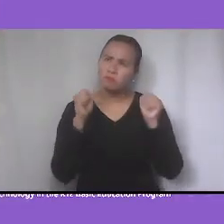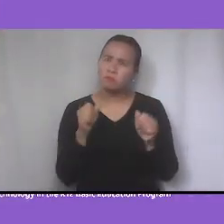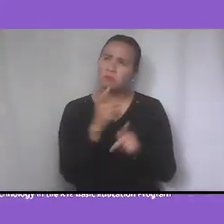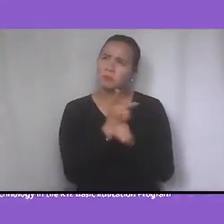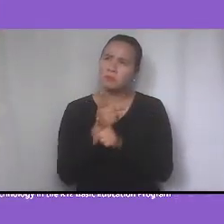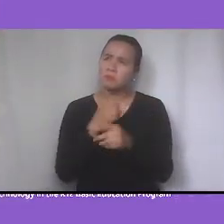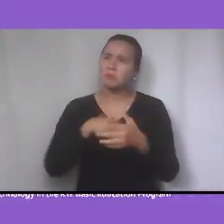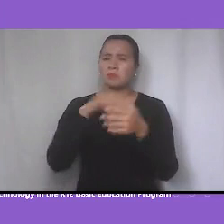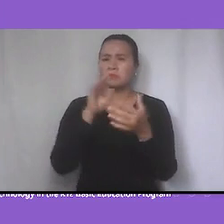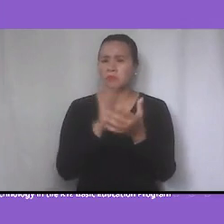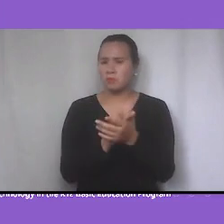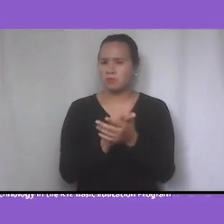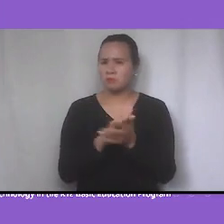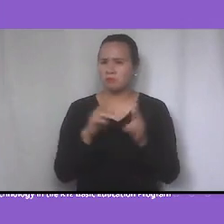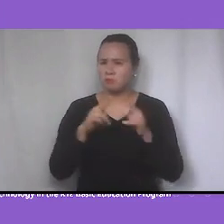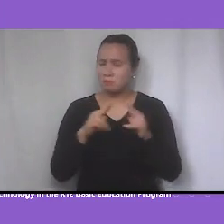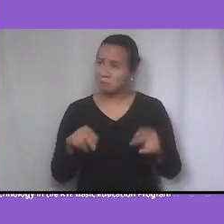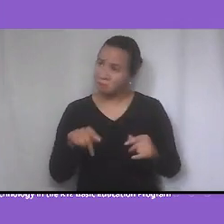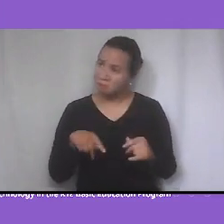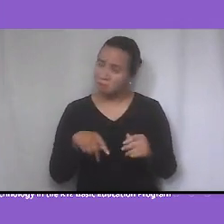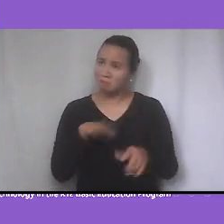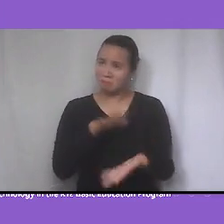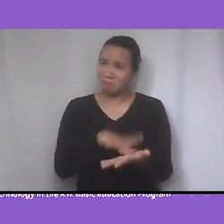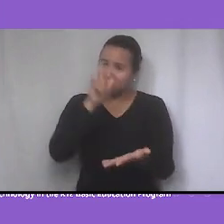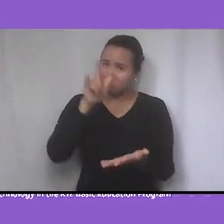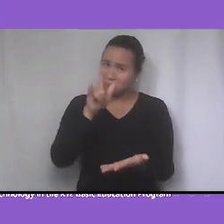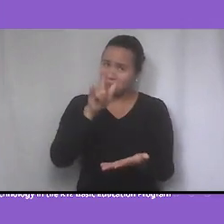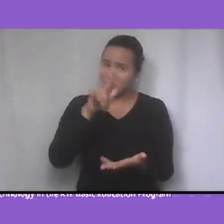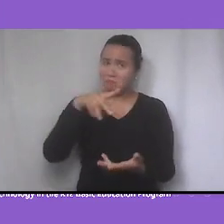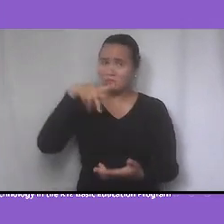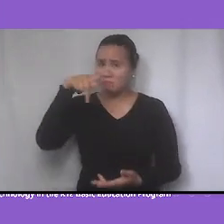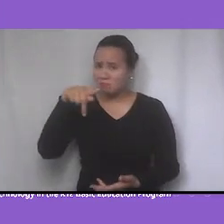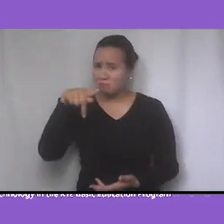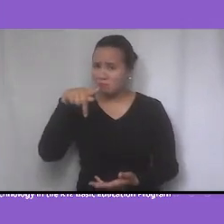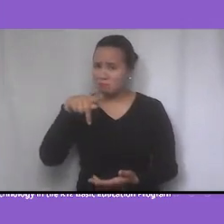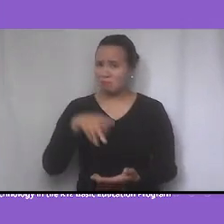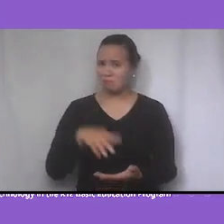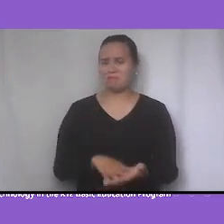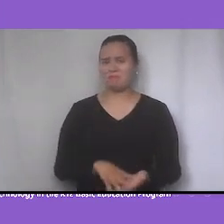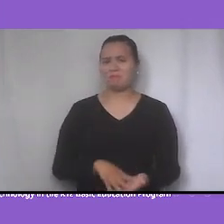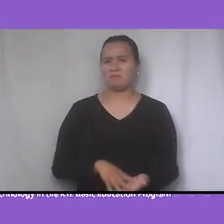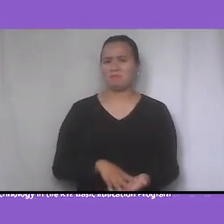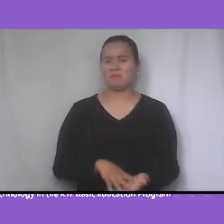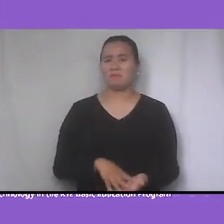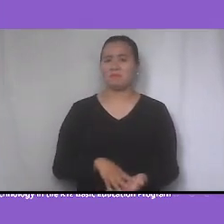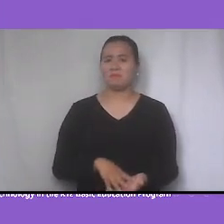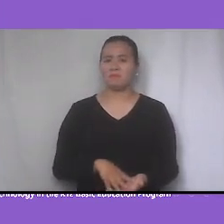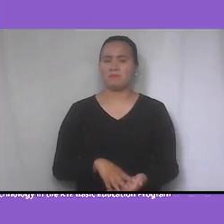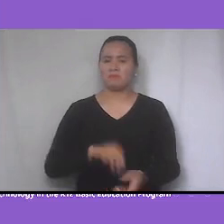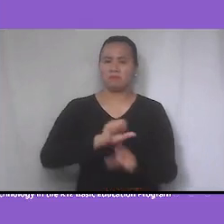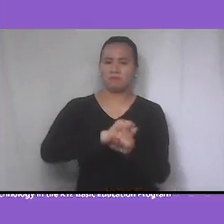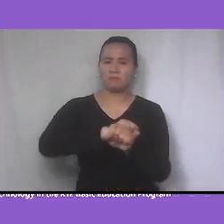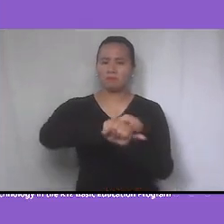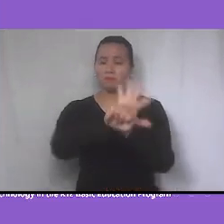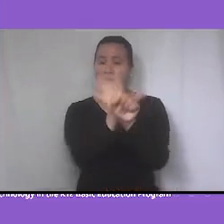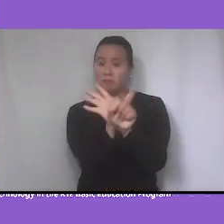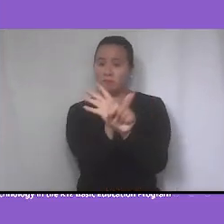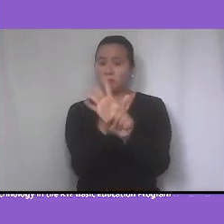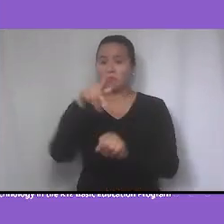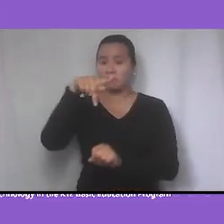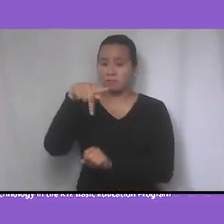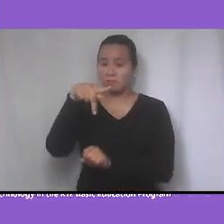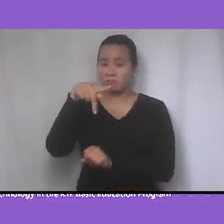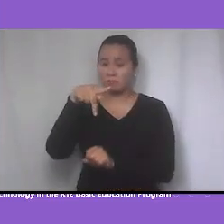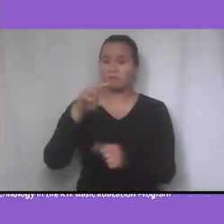Palaka? Pabo? Then I can practice the letter P with my child. Meron bang mga gamit sa kusina